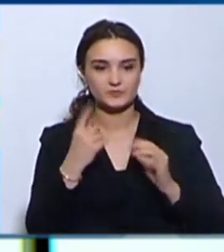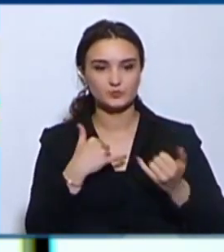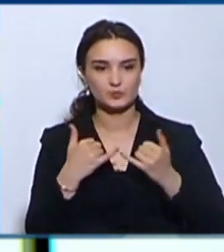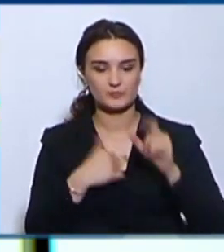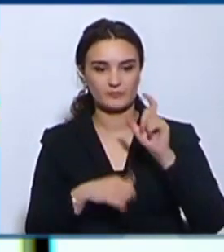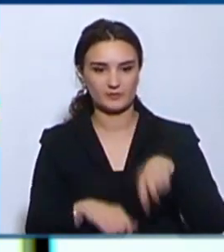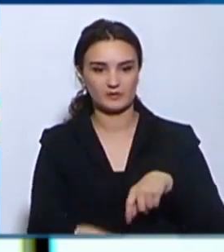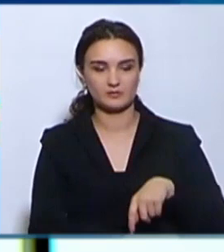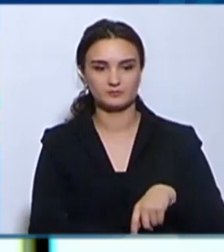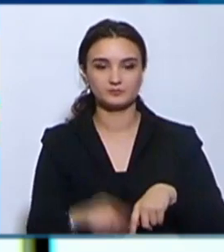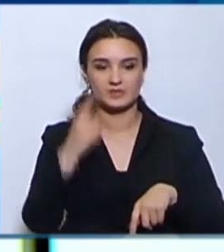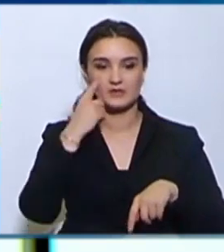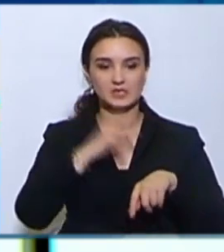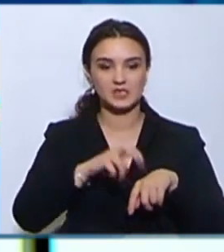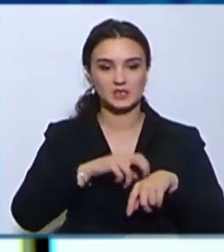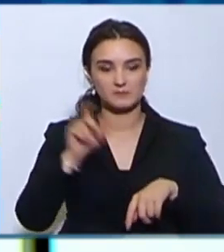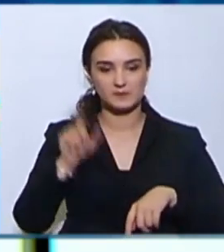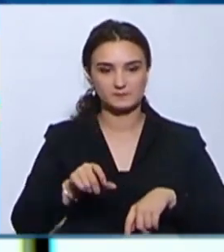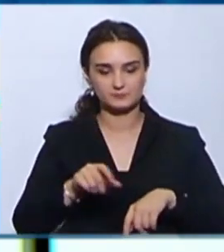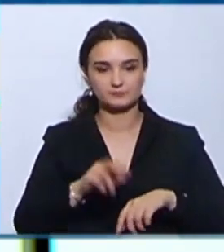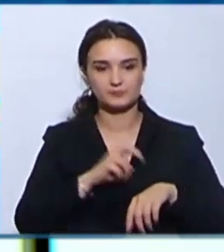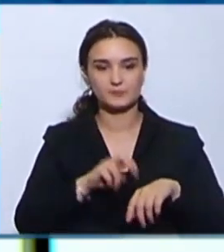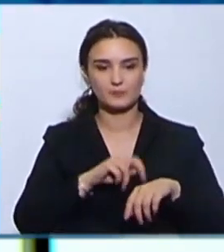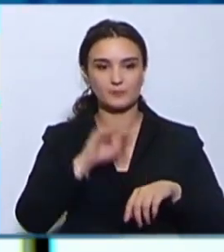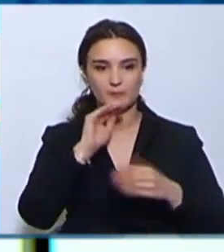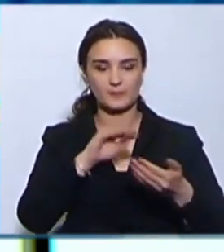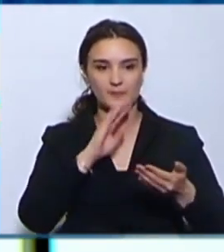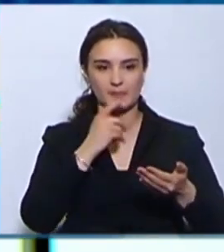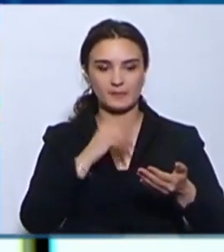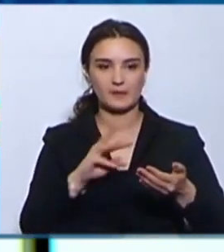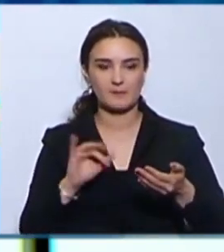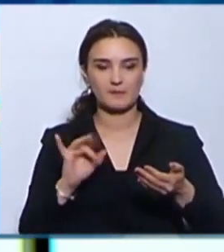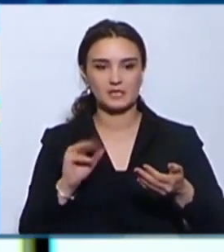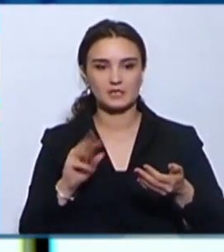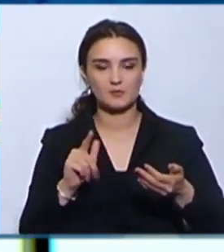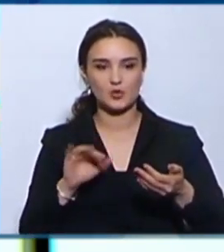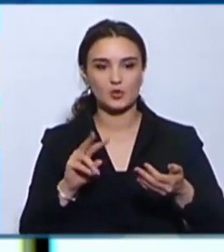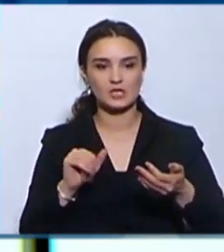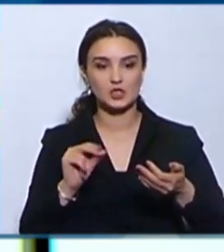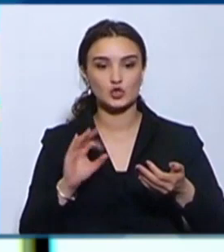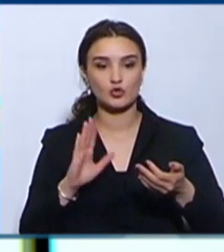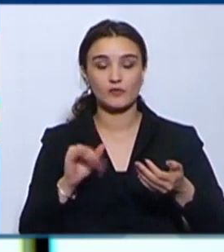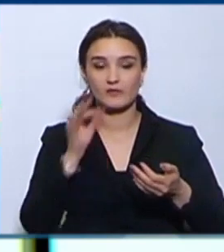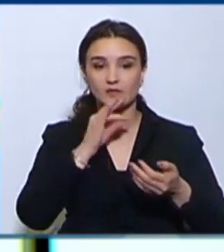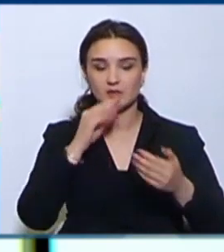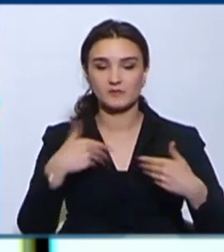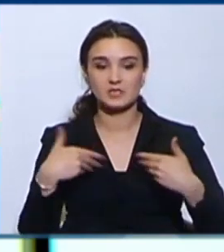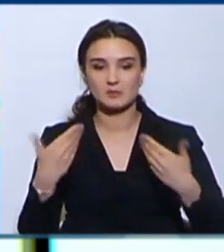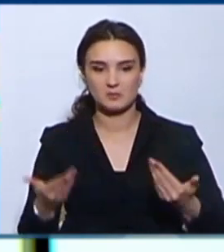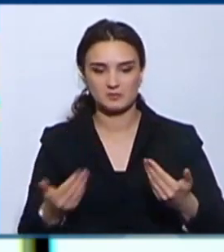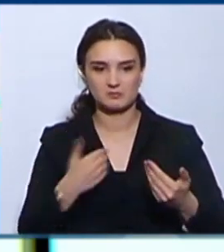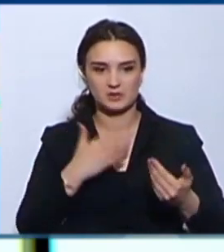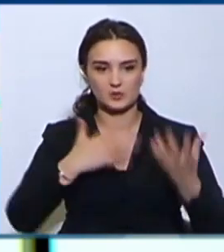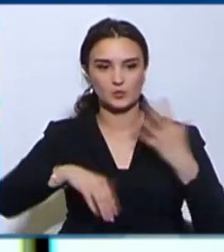ერთვება. იგი გახლავთ ოფთალმოლოგი, მედიცინის დოქტორი, ქალბატონი მარიამ გოლოვაჩოვა, და ვიდრე მას მივესალმები, მე მინდა